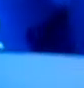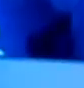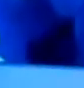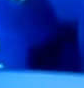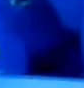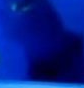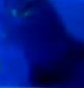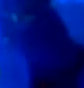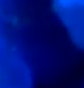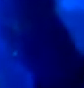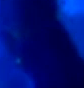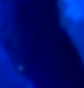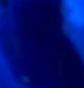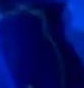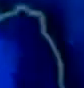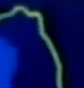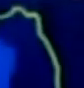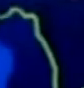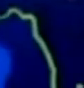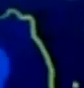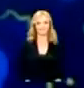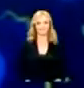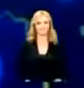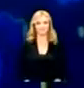Adela Dănilă vă prezintă Telejurnalul.